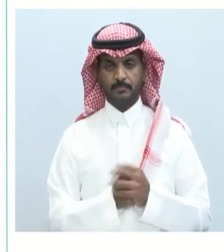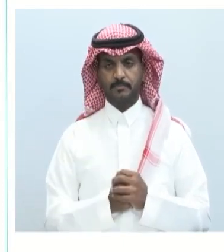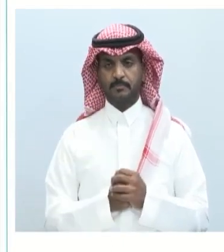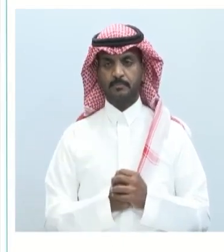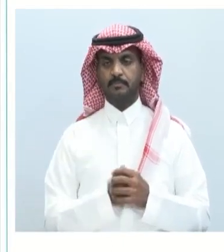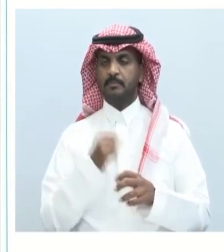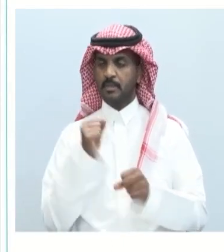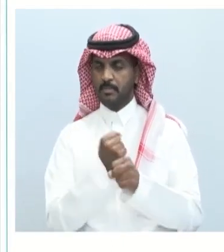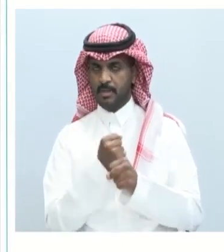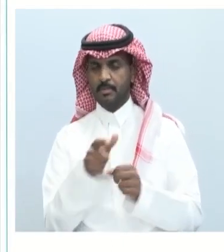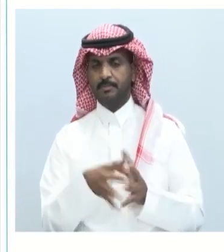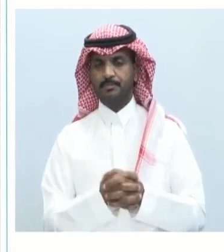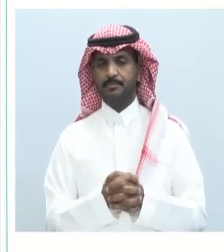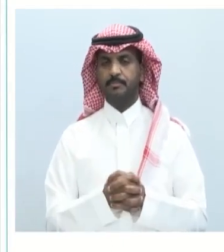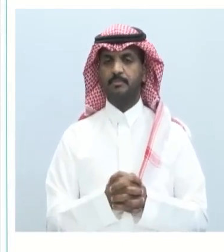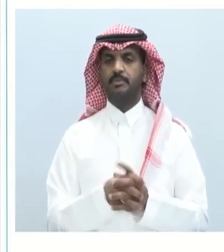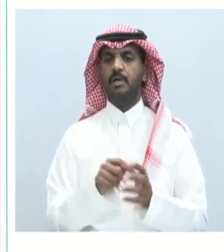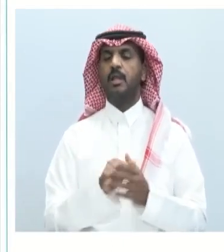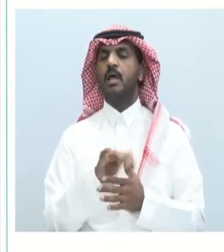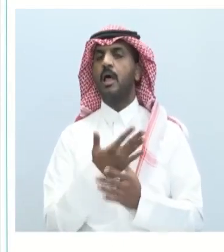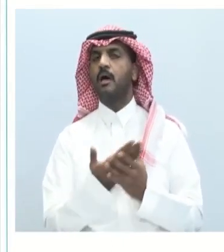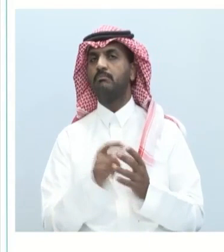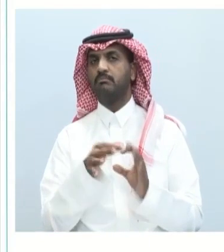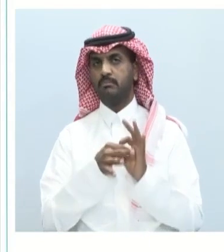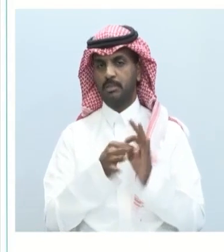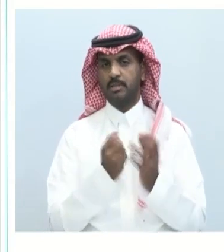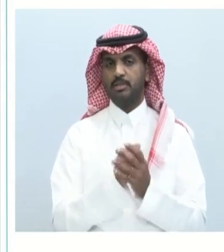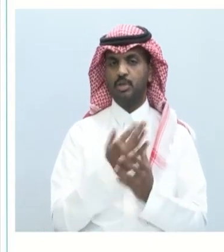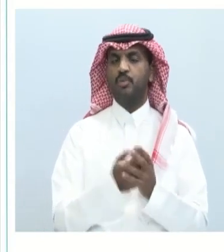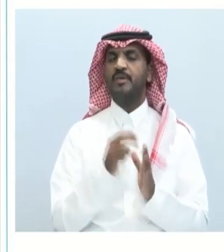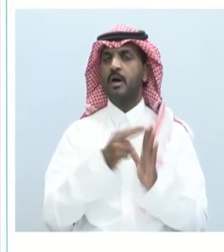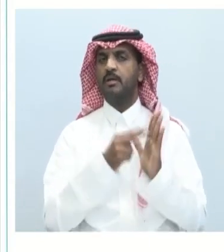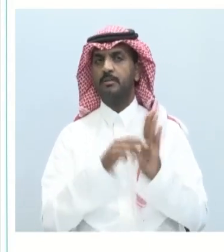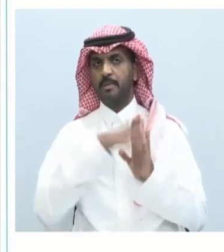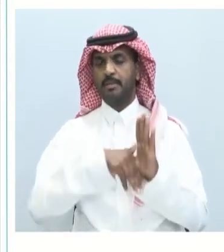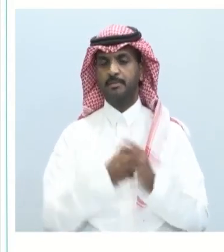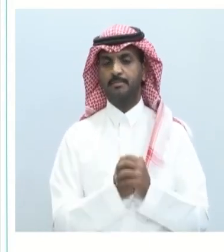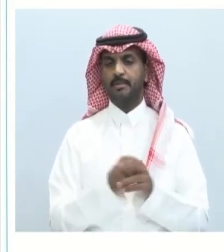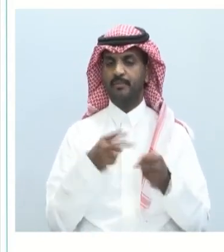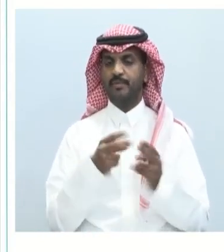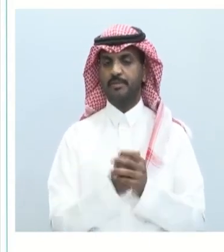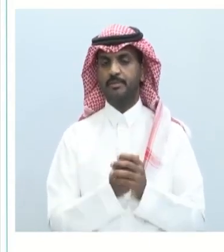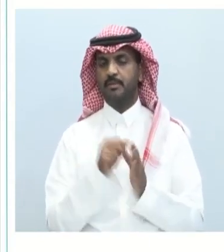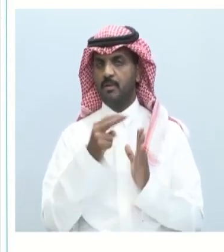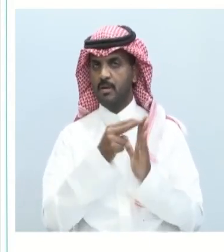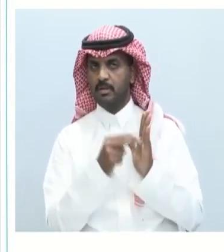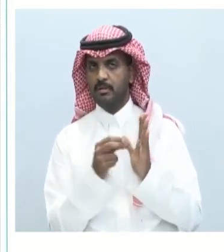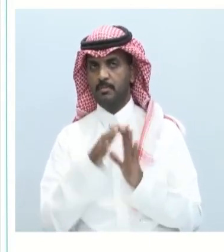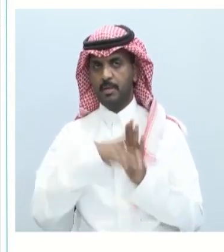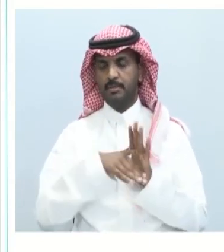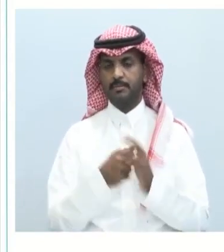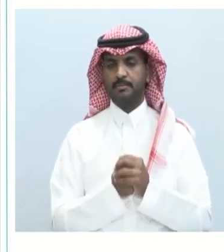تطبيق عملي على انشاء العلاقات بين الجداول في قاعده البيانات بعد فتح قاعده البيانات